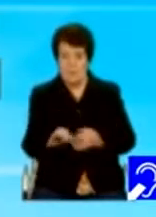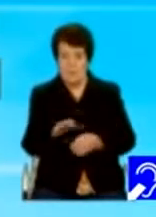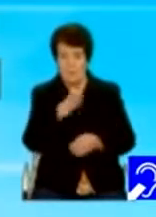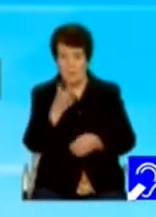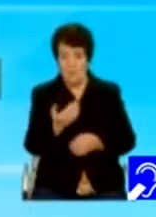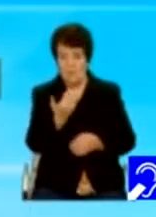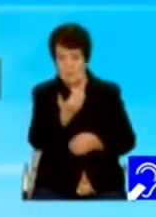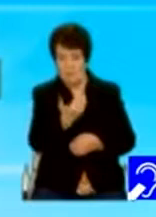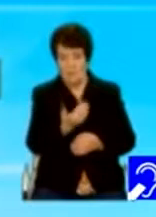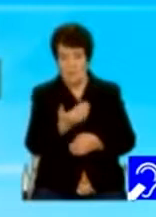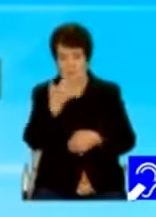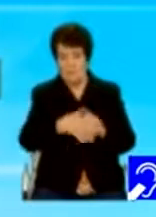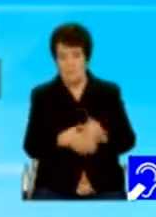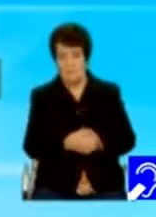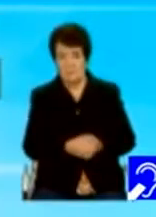Pentru care